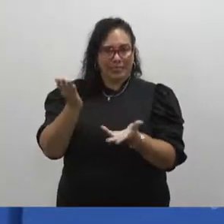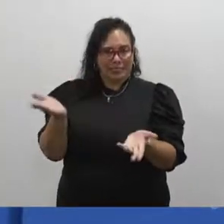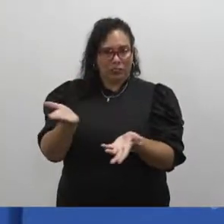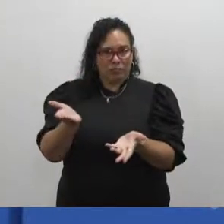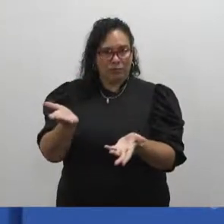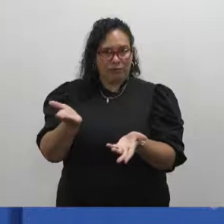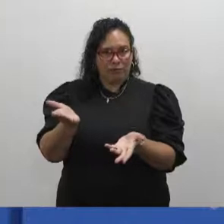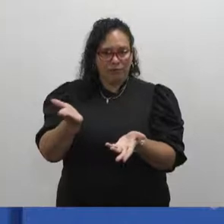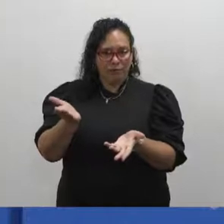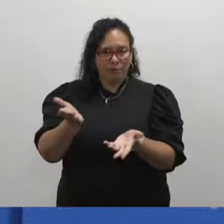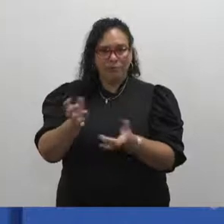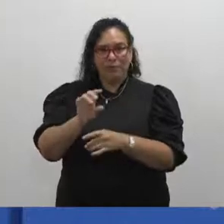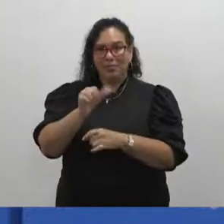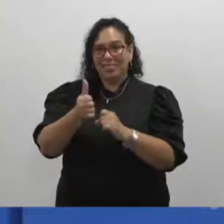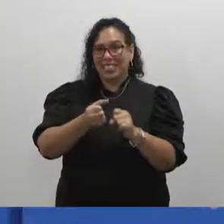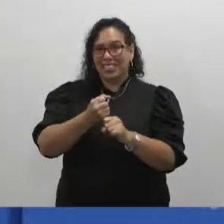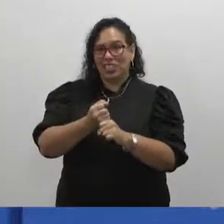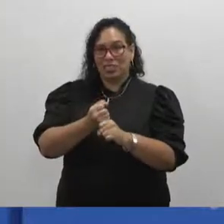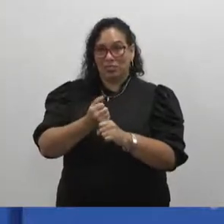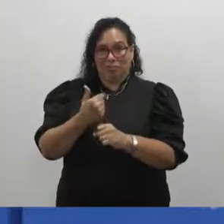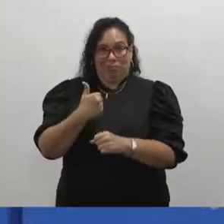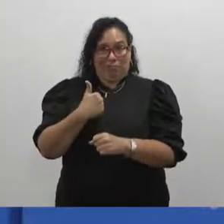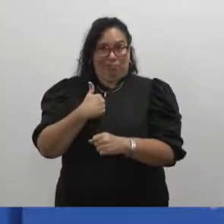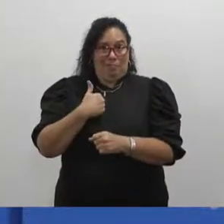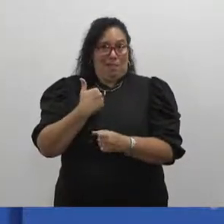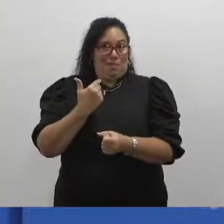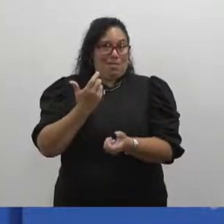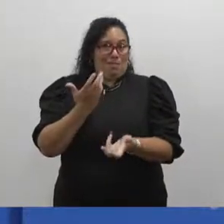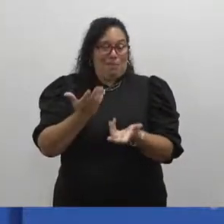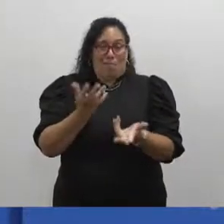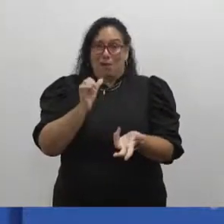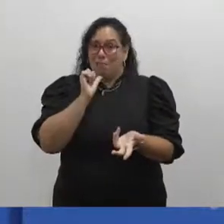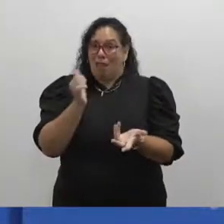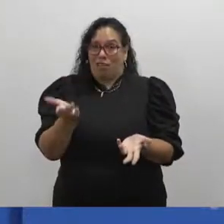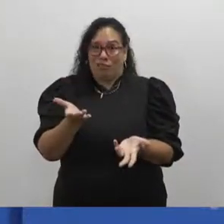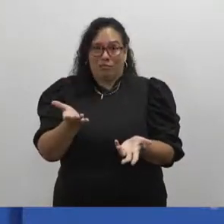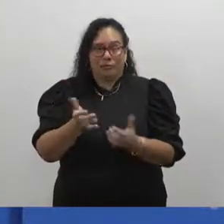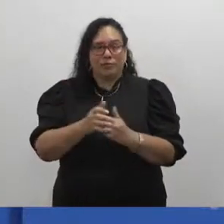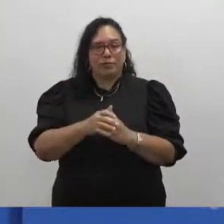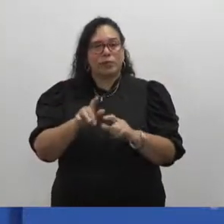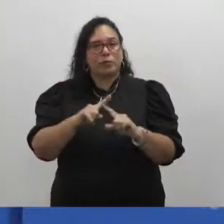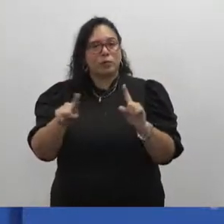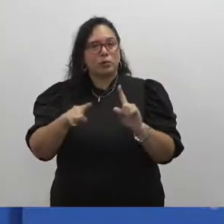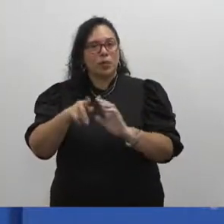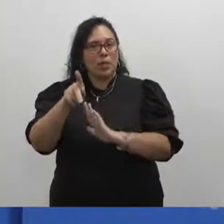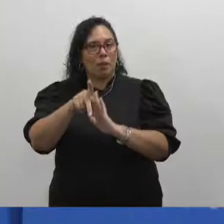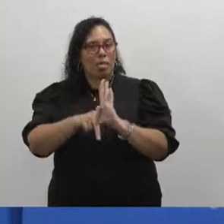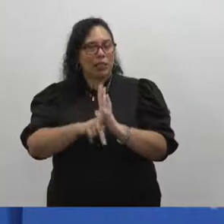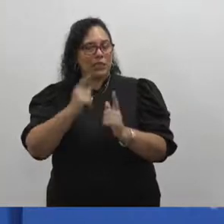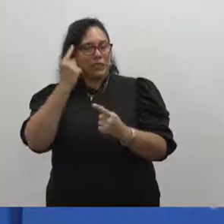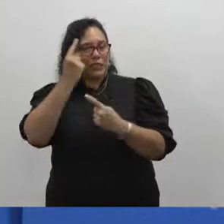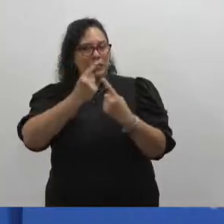đau đại rau đại ơi nứng tế cái lọ đại có bàn đại cầm tay kiếm tiền thầy sản